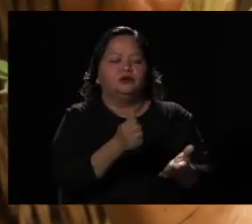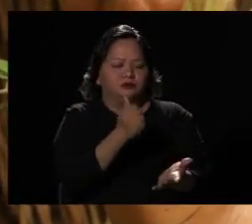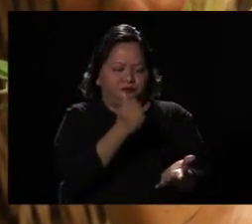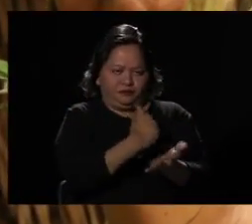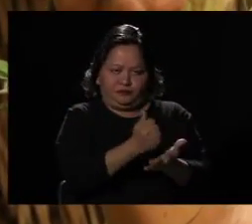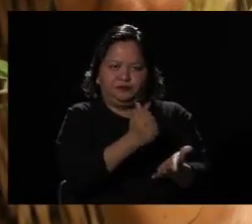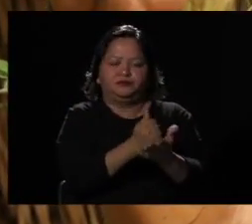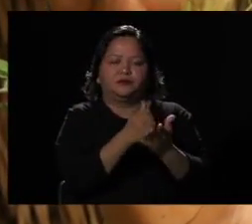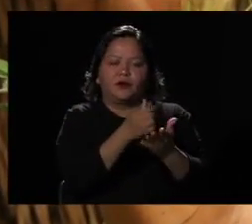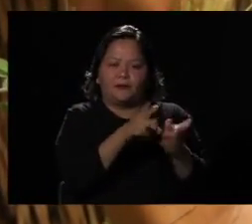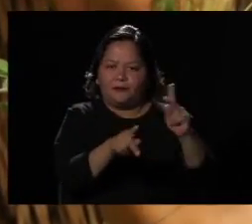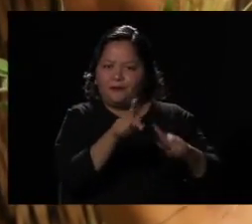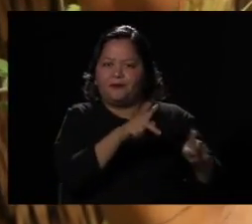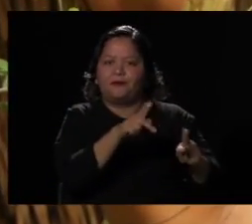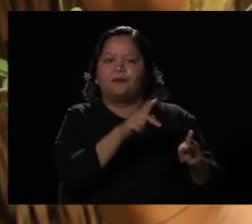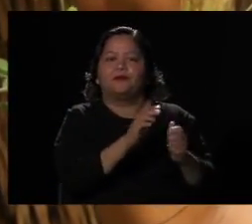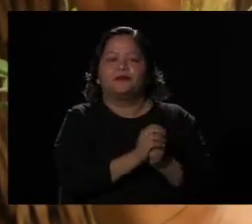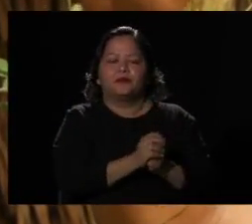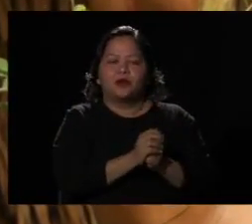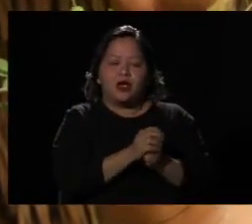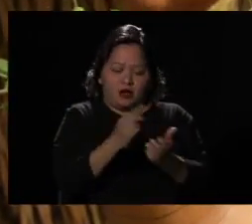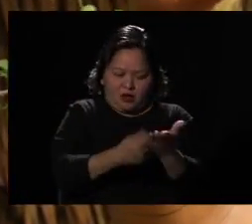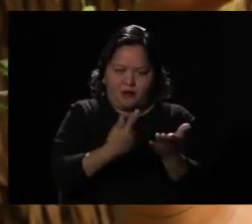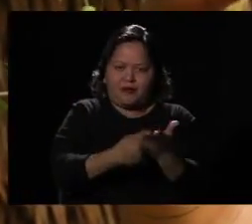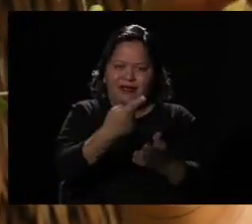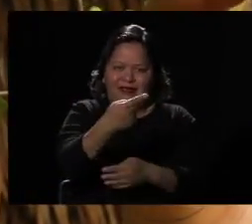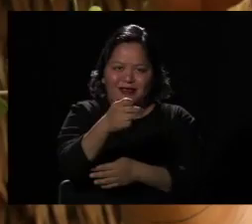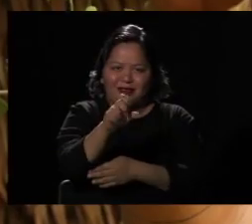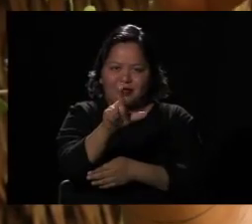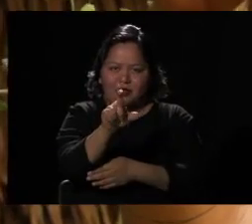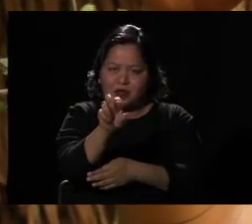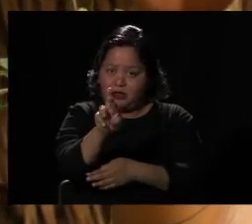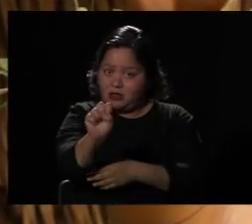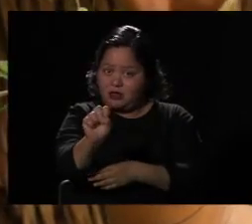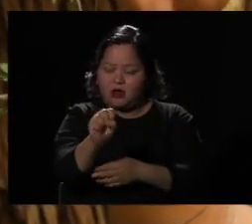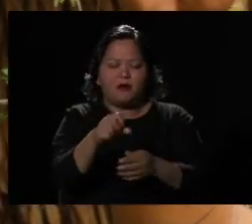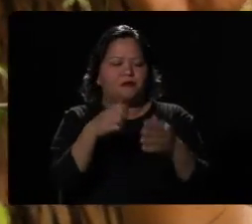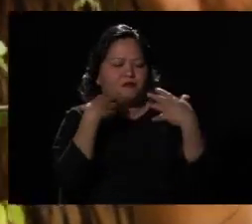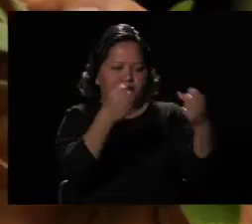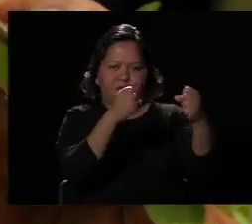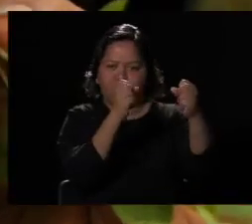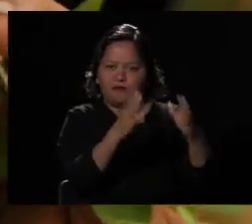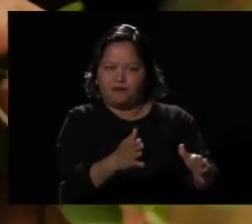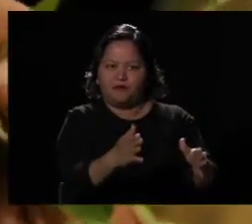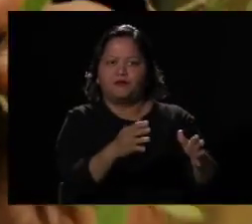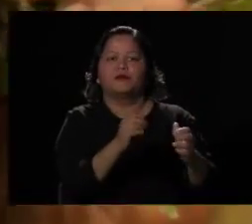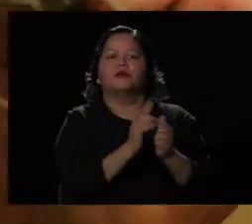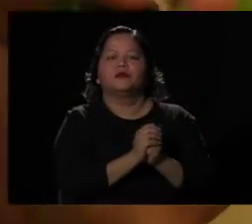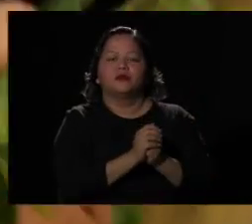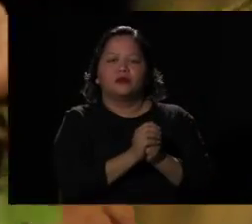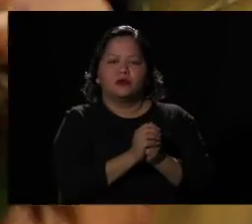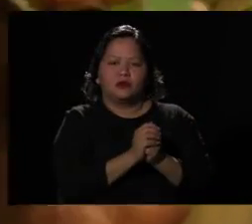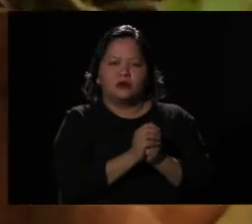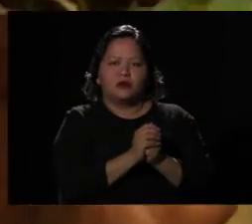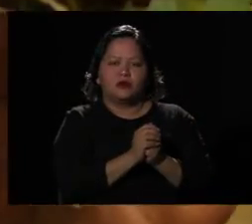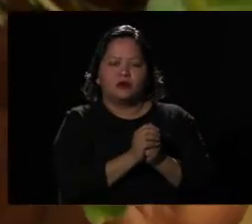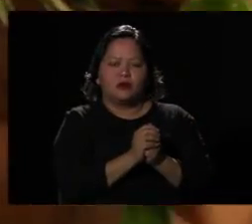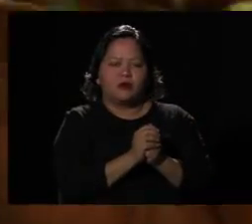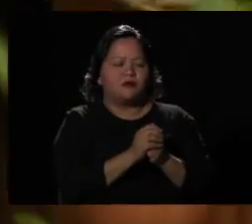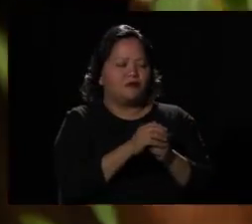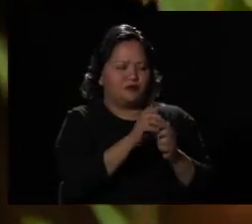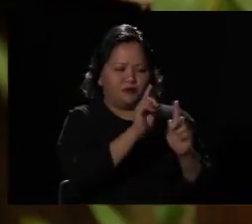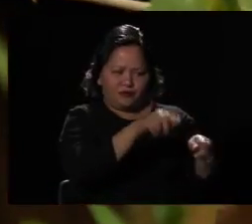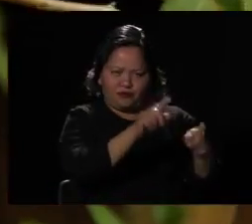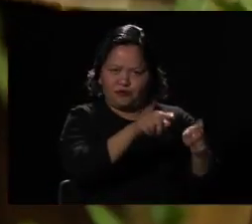Guaha na janggin man aliligaw amot tinanum iaamti gi ihalom tano, man nisiha jan anitin